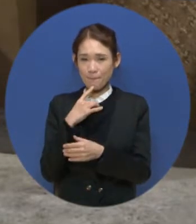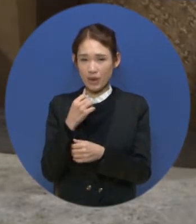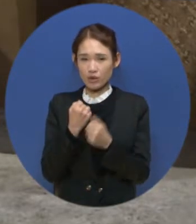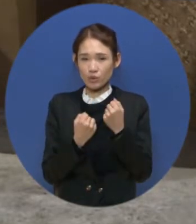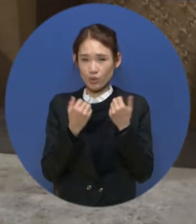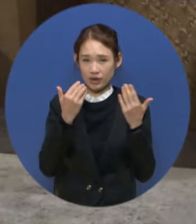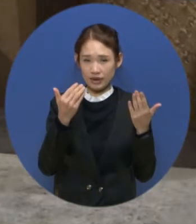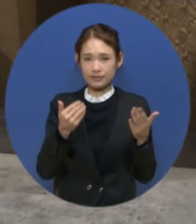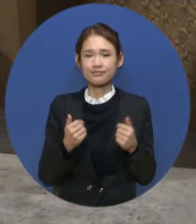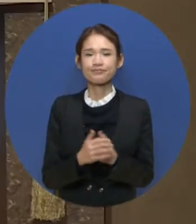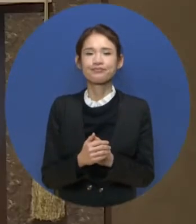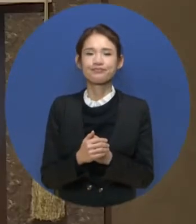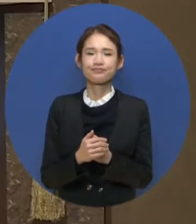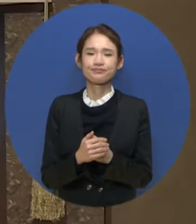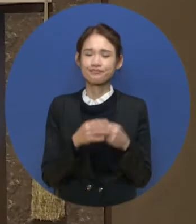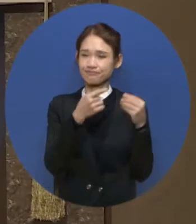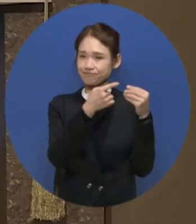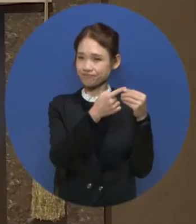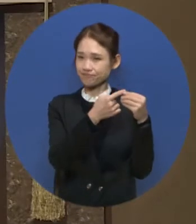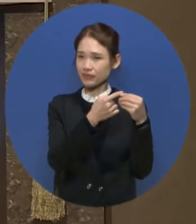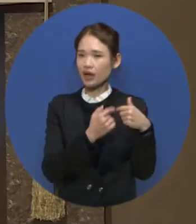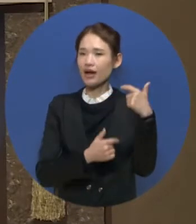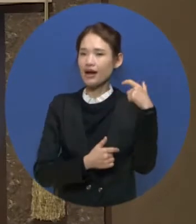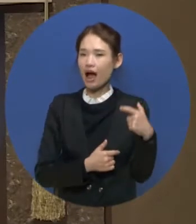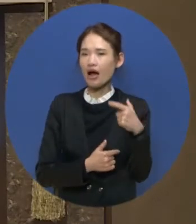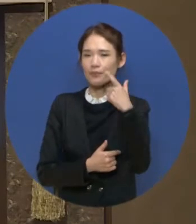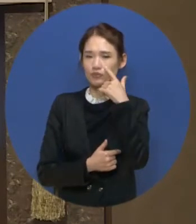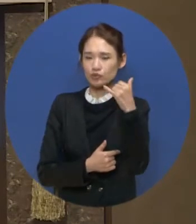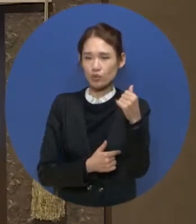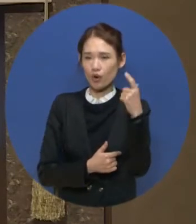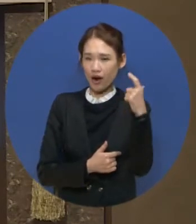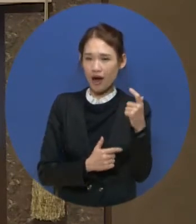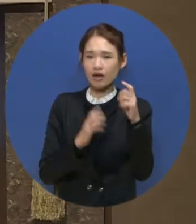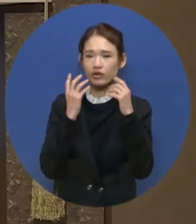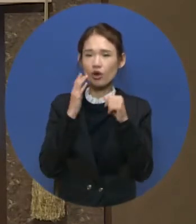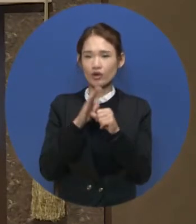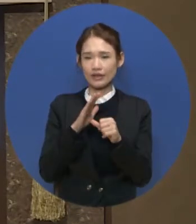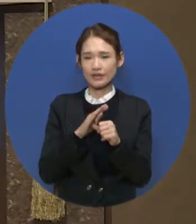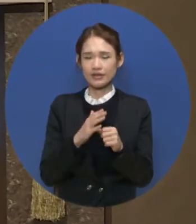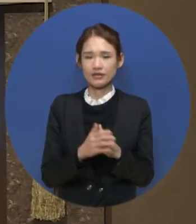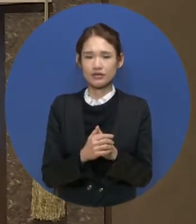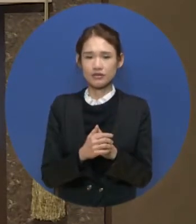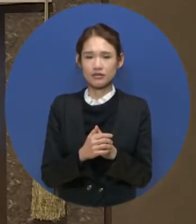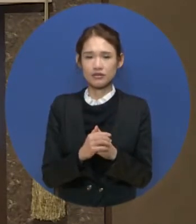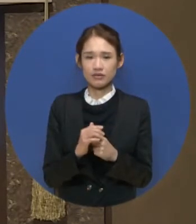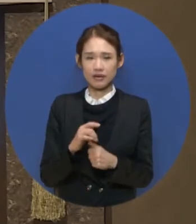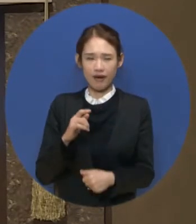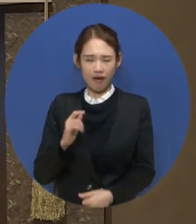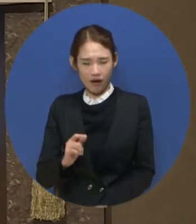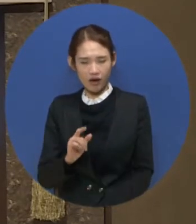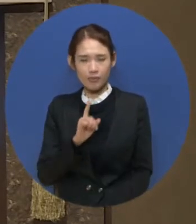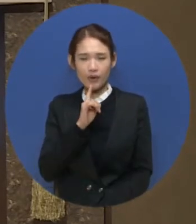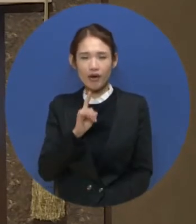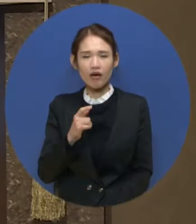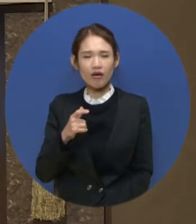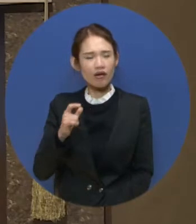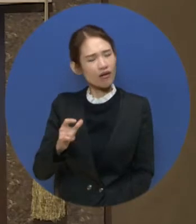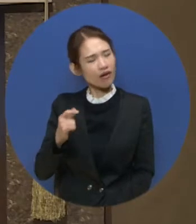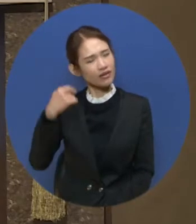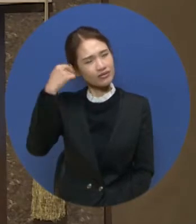소개를 해드리도록 하겠습니다. 첫 번째가 강한 부모, 강한 어린이에요. 좀 강하다 그러면 좀 세죠,